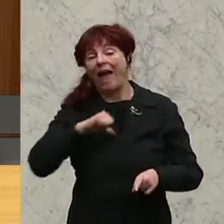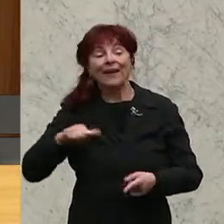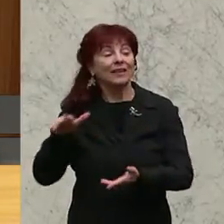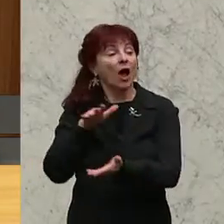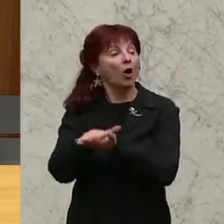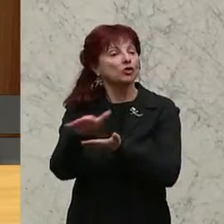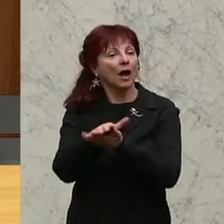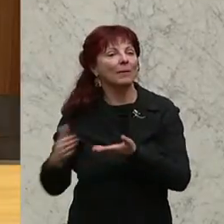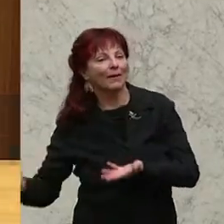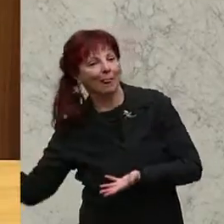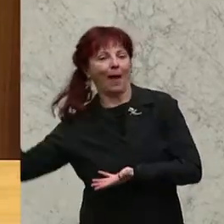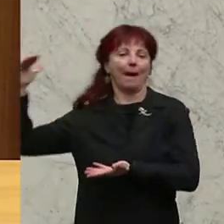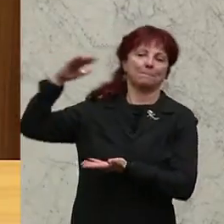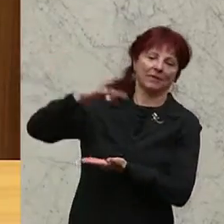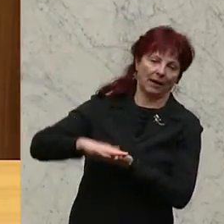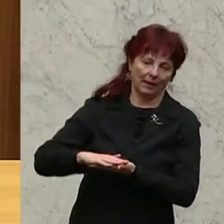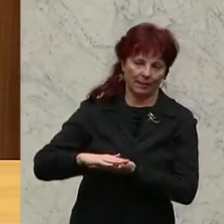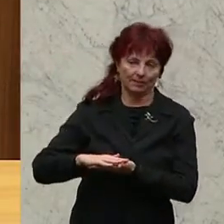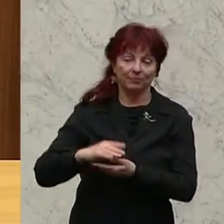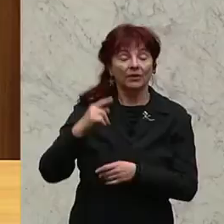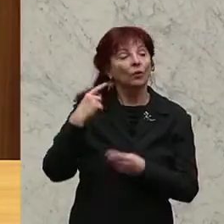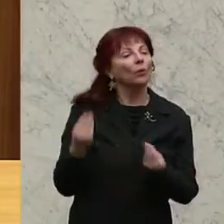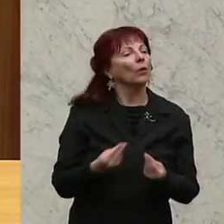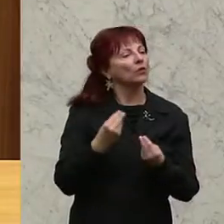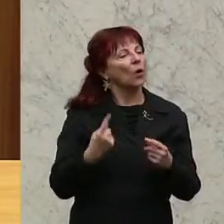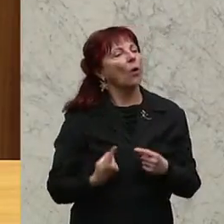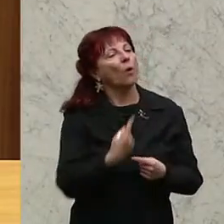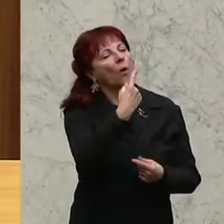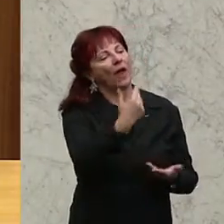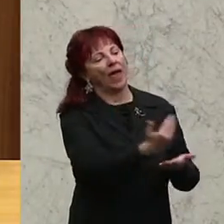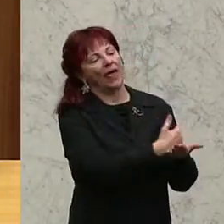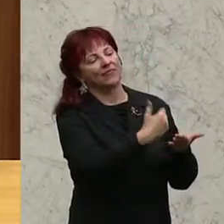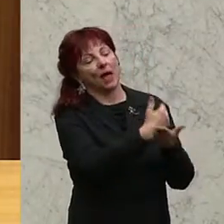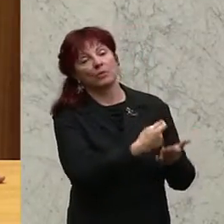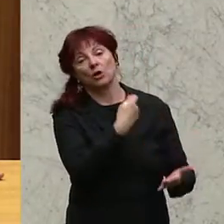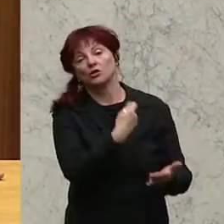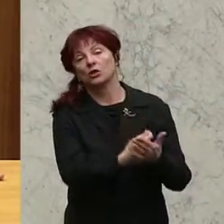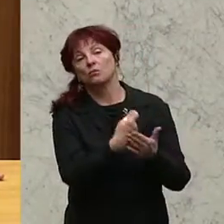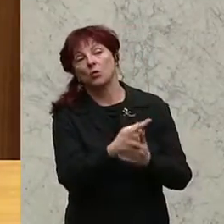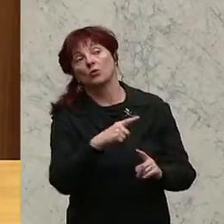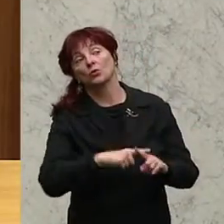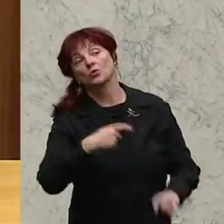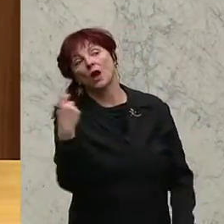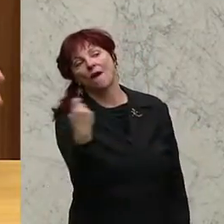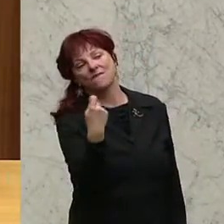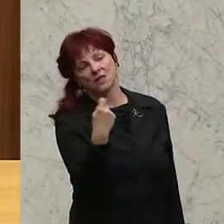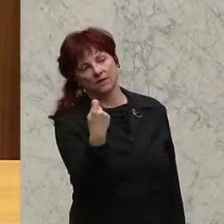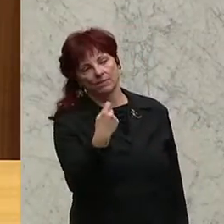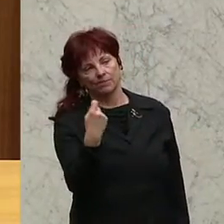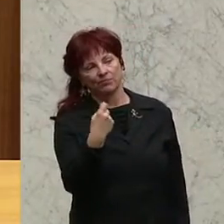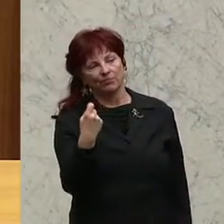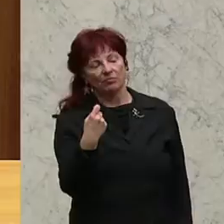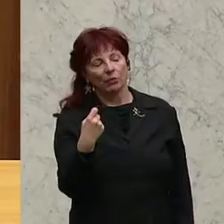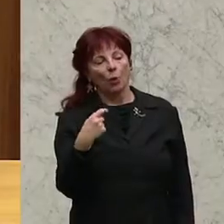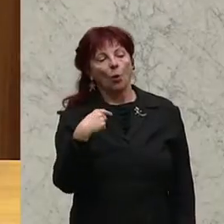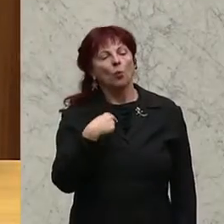Ausgaben ab. Das hat einen Grund, nämlich die hohen Einnahmen aus Gebühren und Strafen. Das klingt